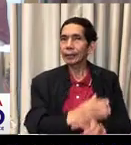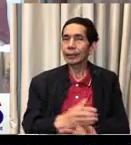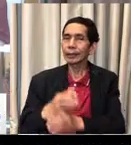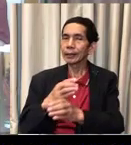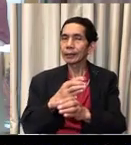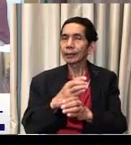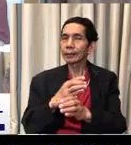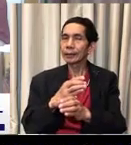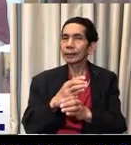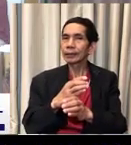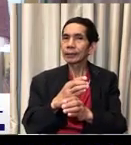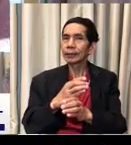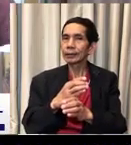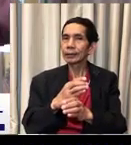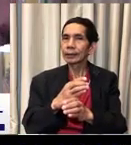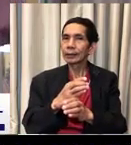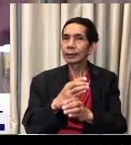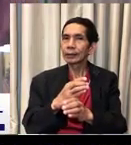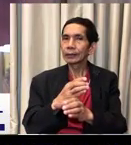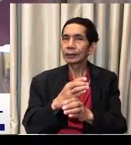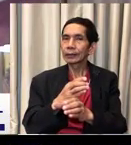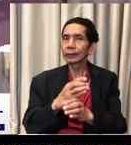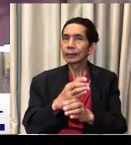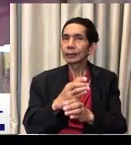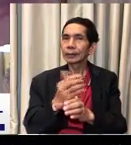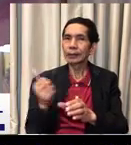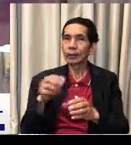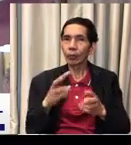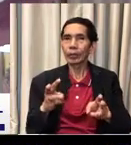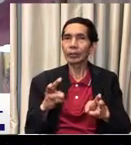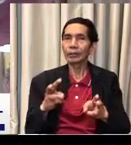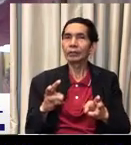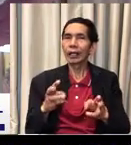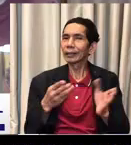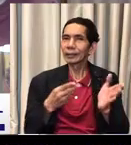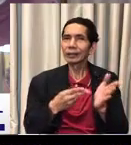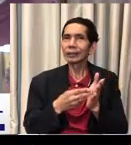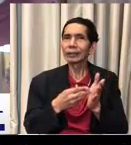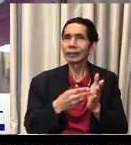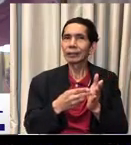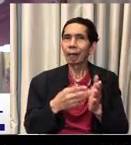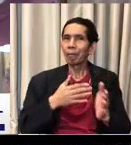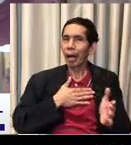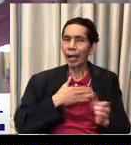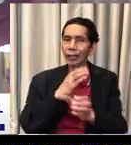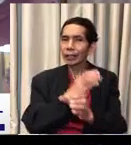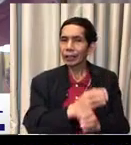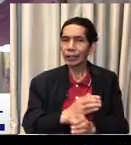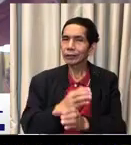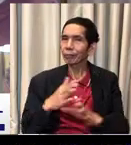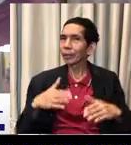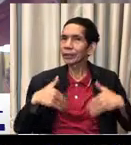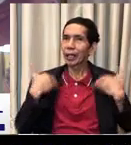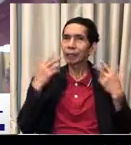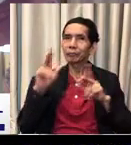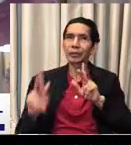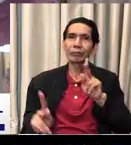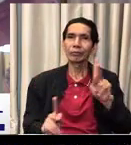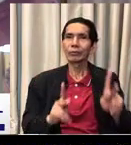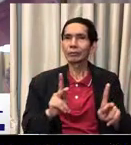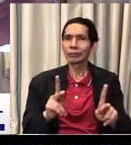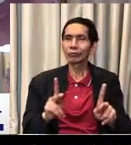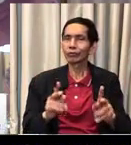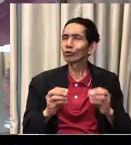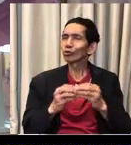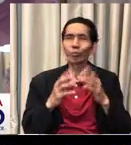mga, in a way, modesty aside, yung pagmamalasakit ko sa minor de edad. Ganun